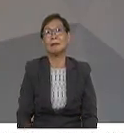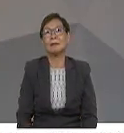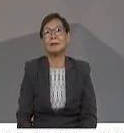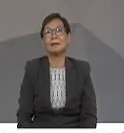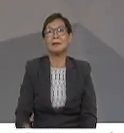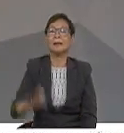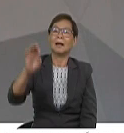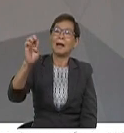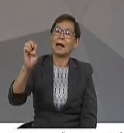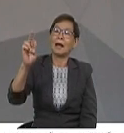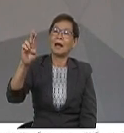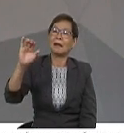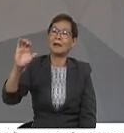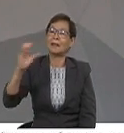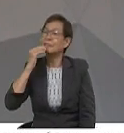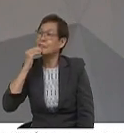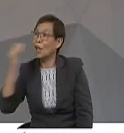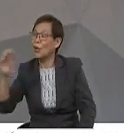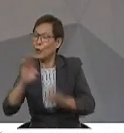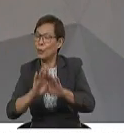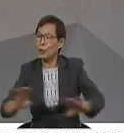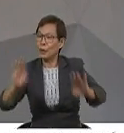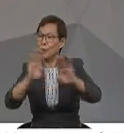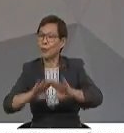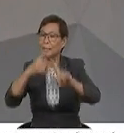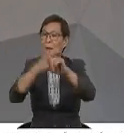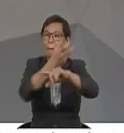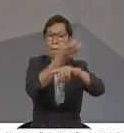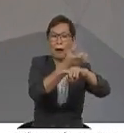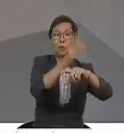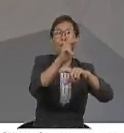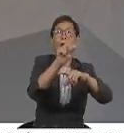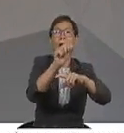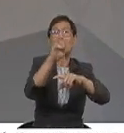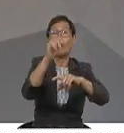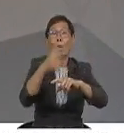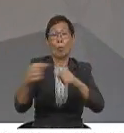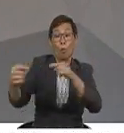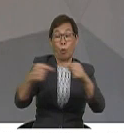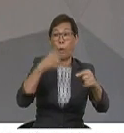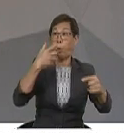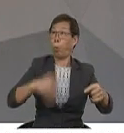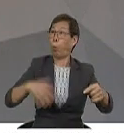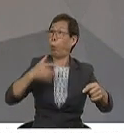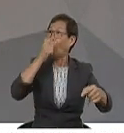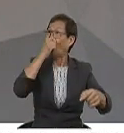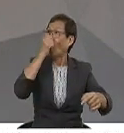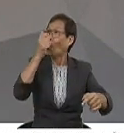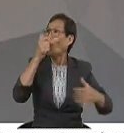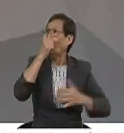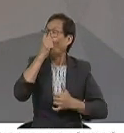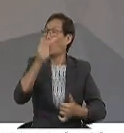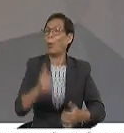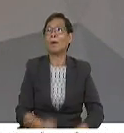Dan Eric, terima kasih. Perkembangan dari Batu Kawar, juga pertembungan yang menarik yang menjadi kita